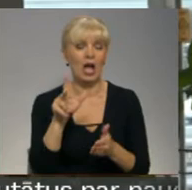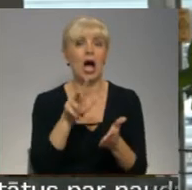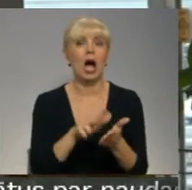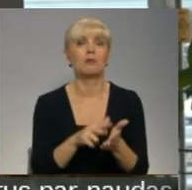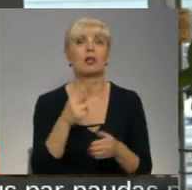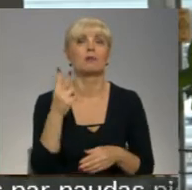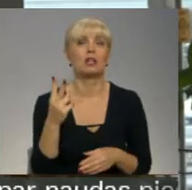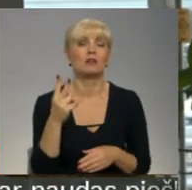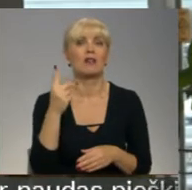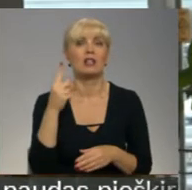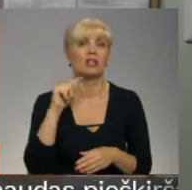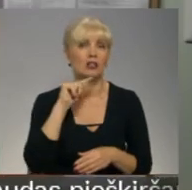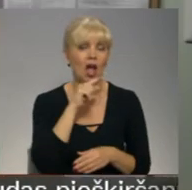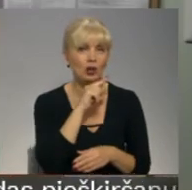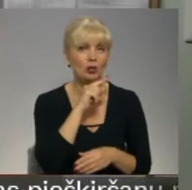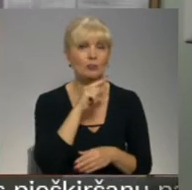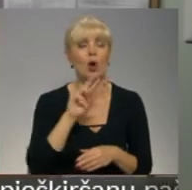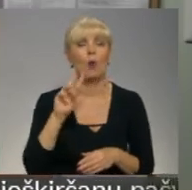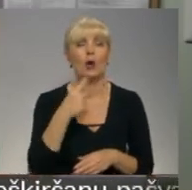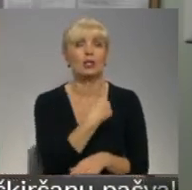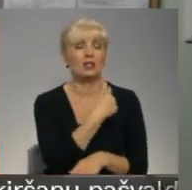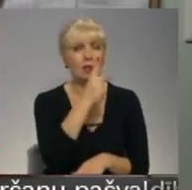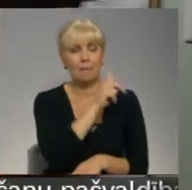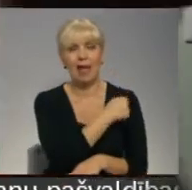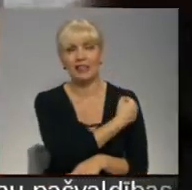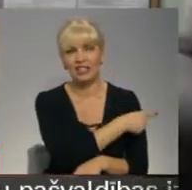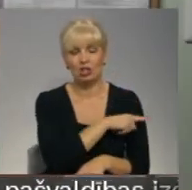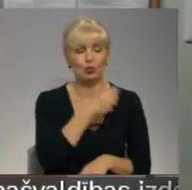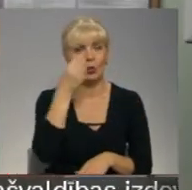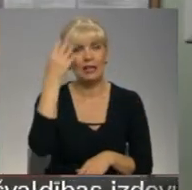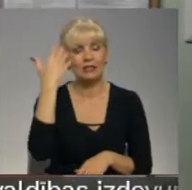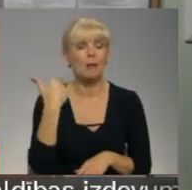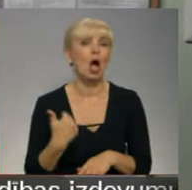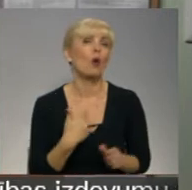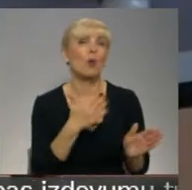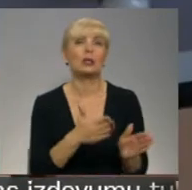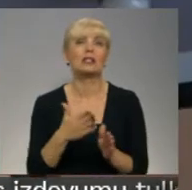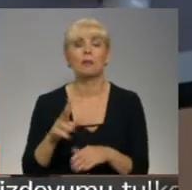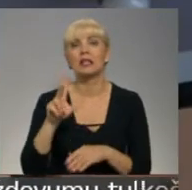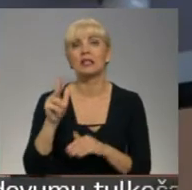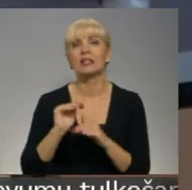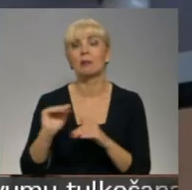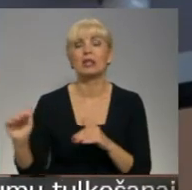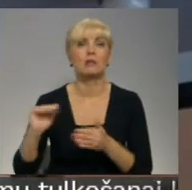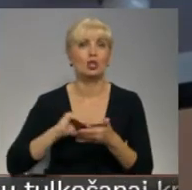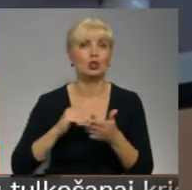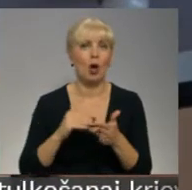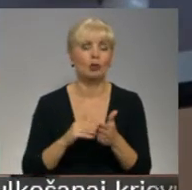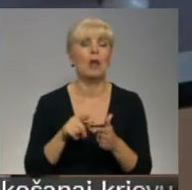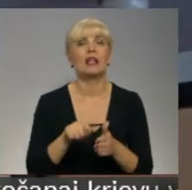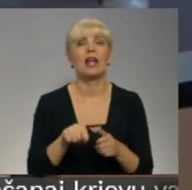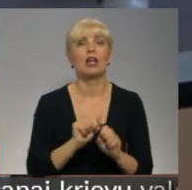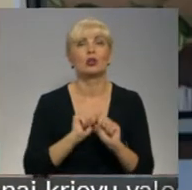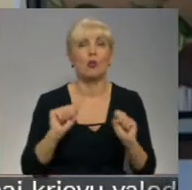divi. Viens ar ekonomisko, bet otrs ar medicīnisko izglītību. Kuldīgas slimnīcai šobrīd ir trešā līmeņa status, tas nozīmē, ka te